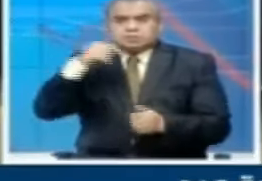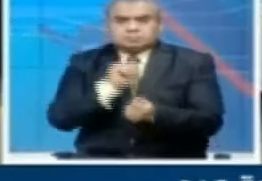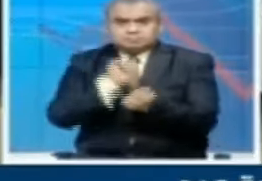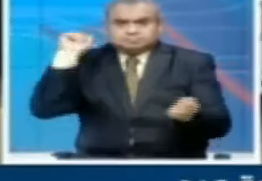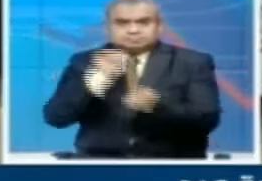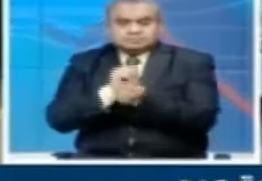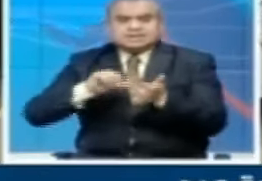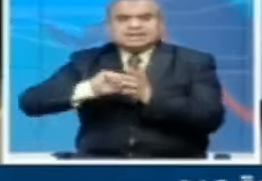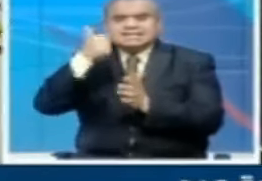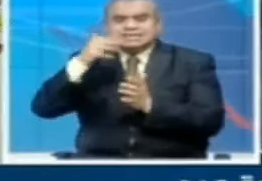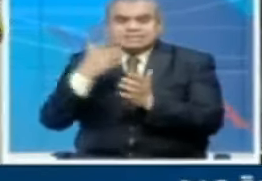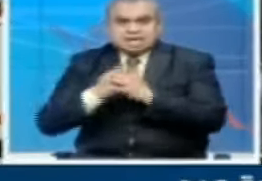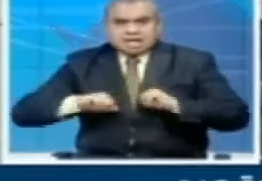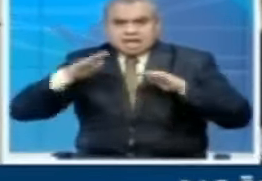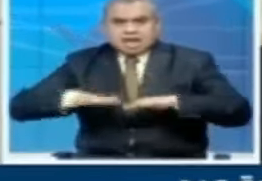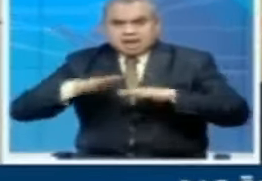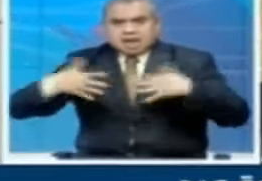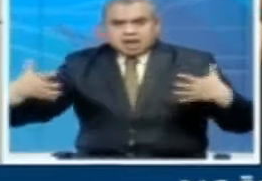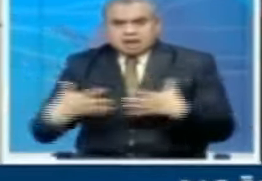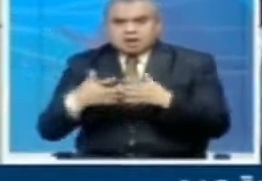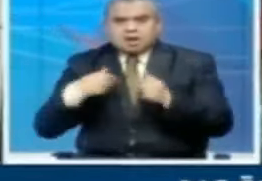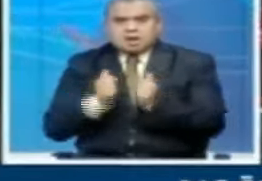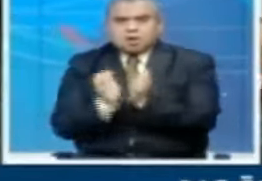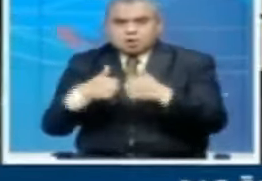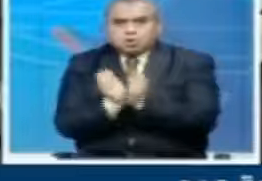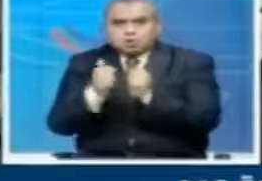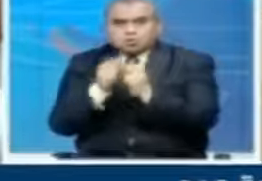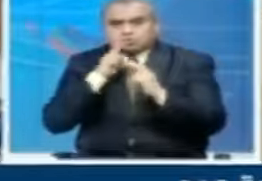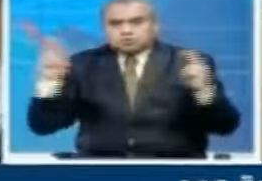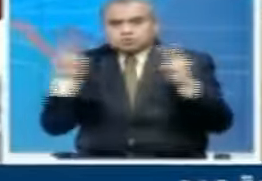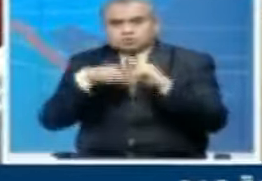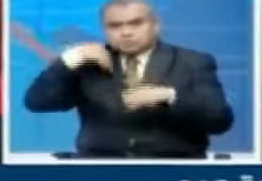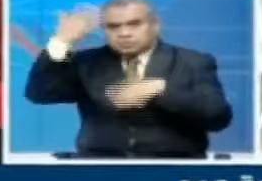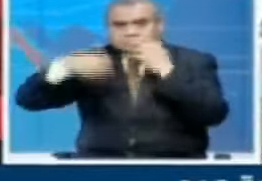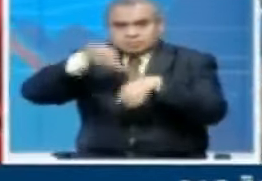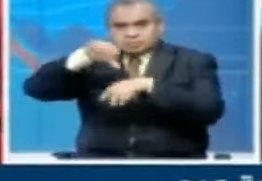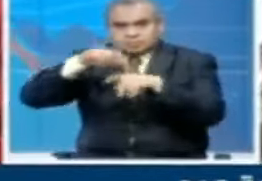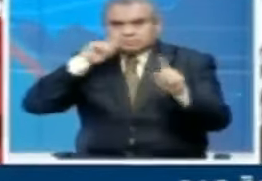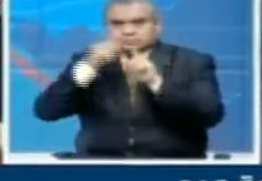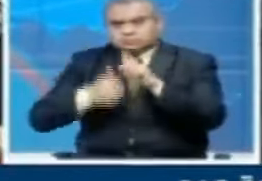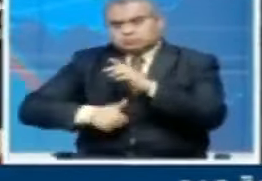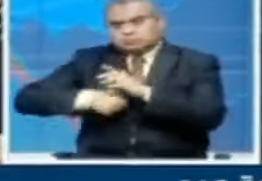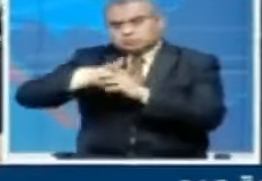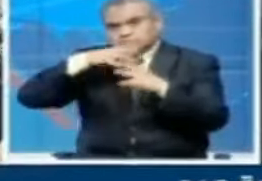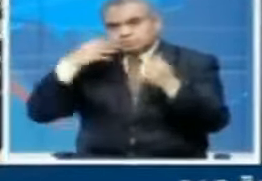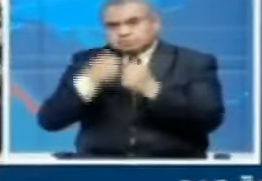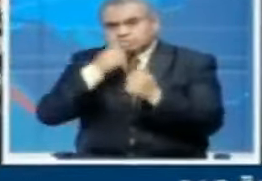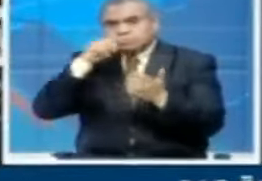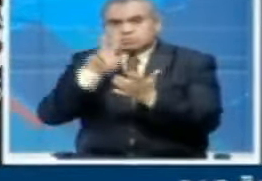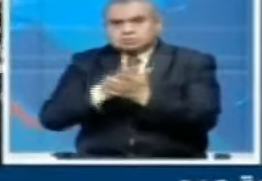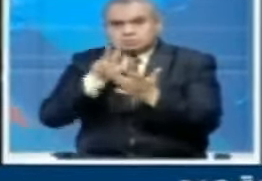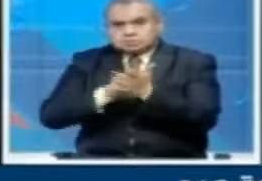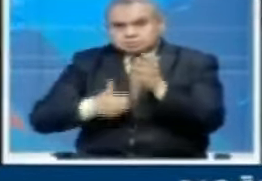لبداية حياة جديدة، وسط فرحة ذويهم الذين استقبلوهم خارج مراكز الإصلاح والتأهيل بقرار العفو